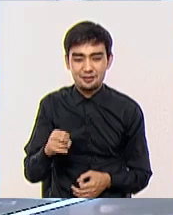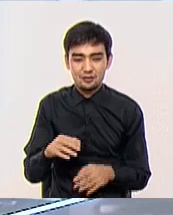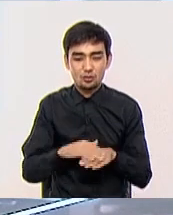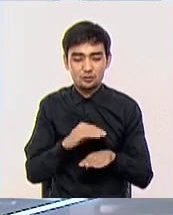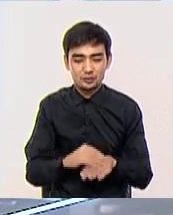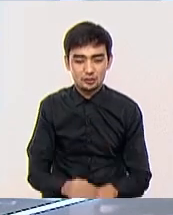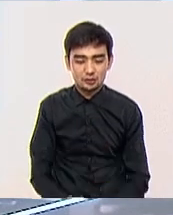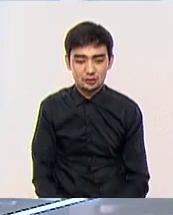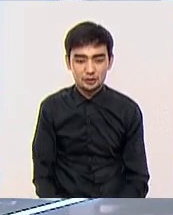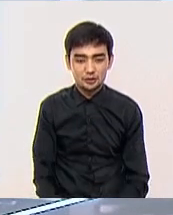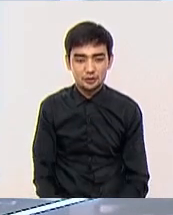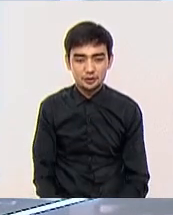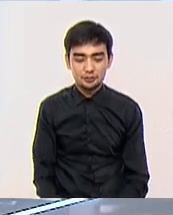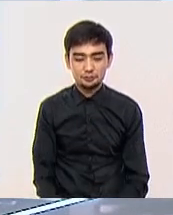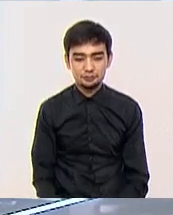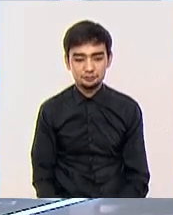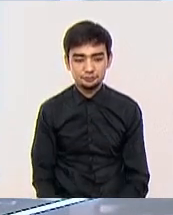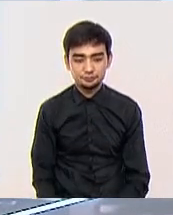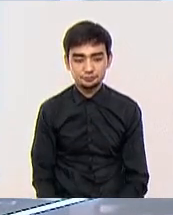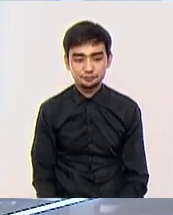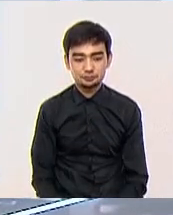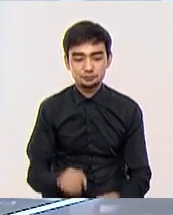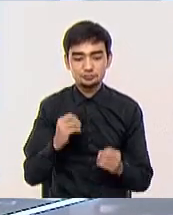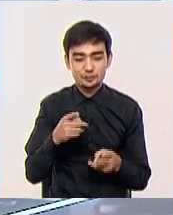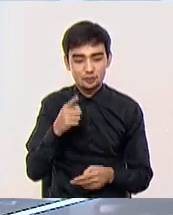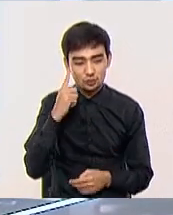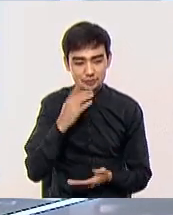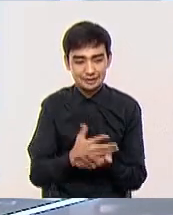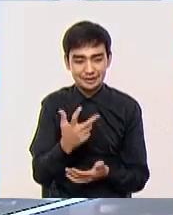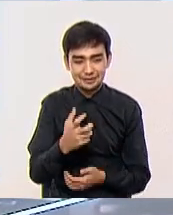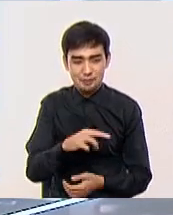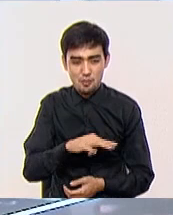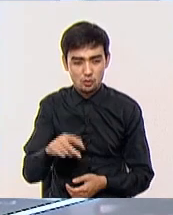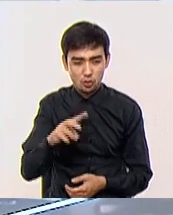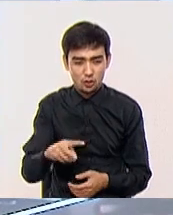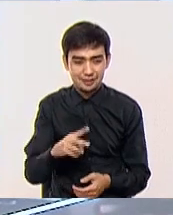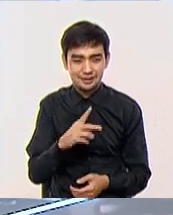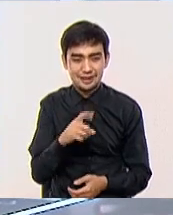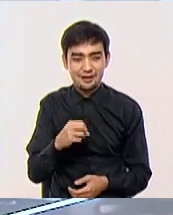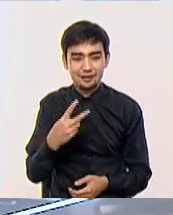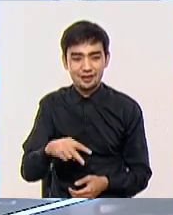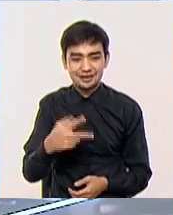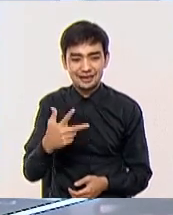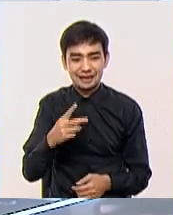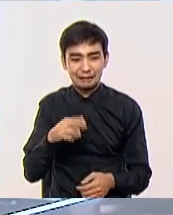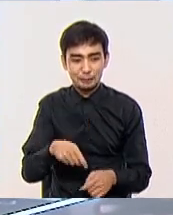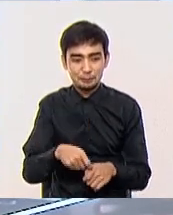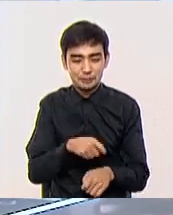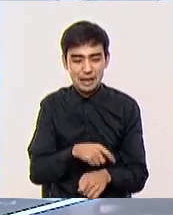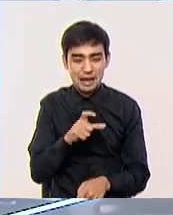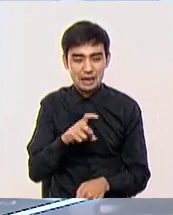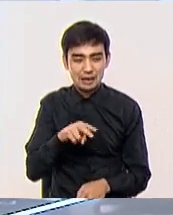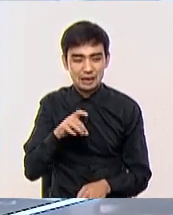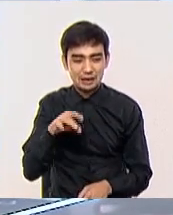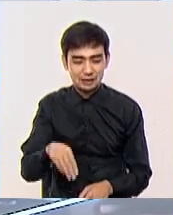вечер. Добрый вечер. Как вы считаете, 300 миллионов долларов за 23 километра ЛРТ